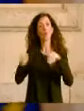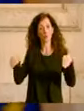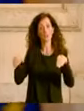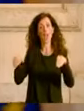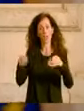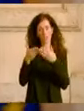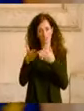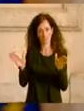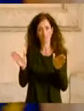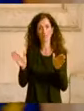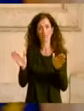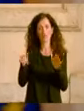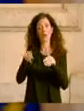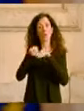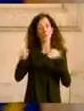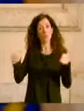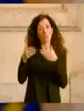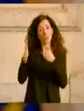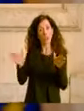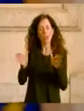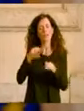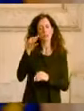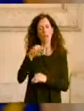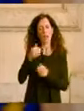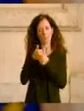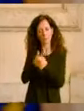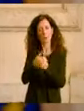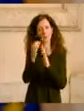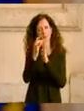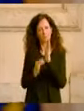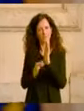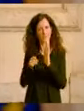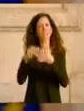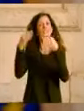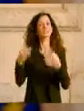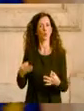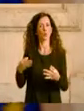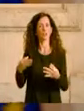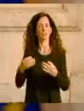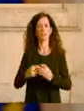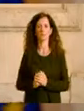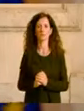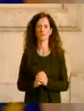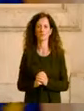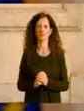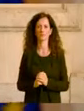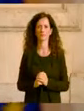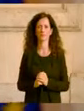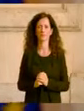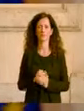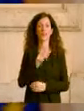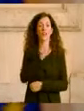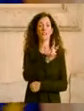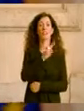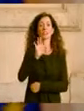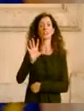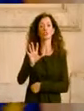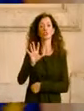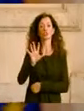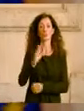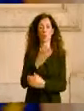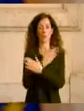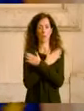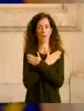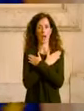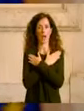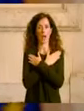sempre però con il rispetto delle prescrizioni di sicurezza. Dal 25 maggio abbiamo